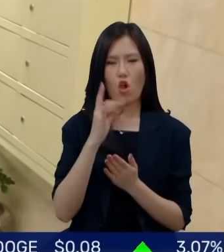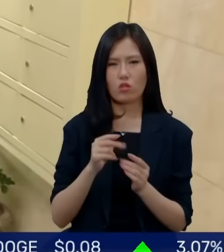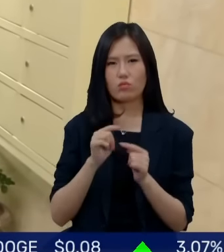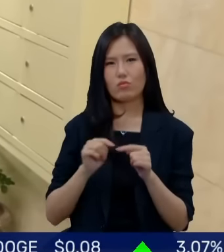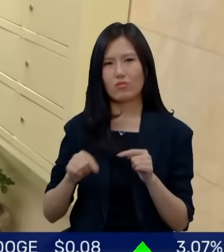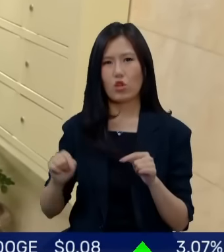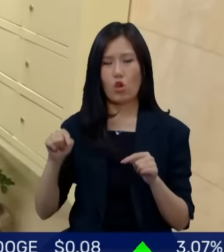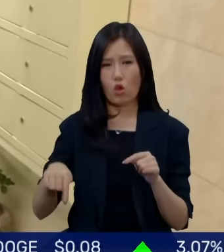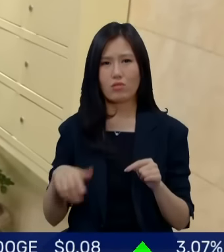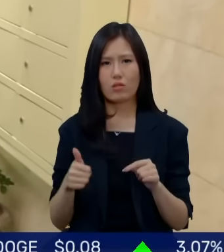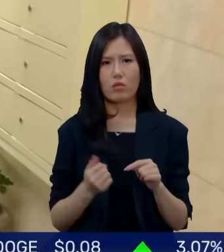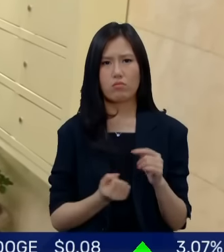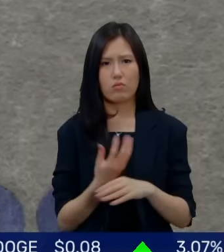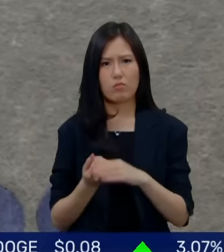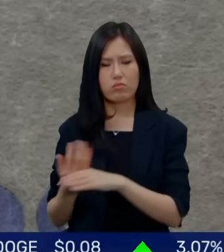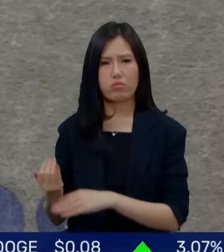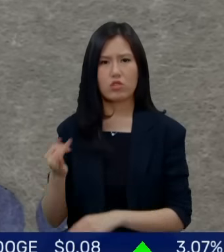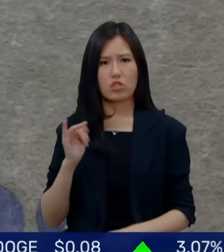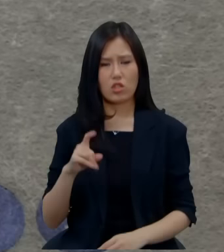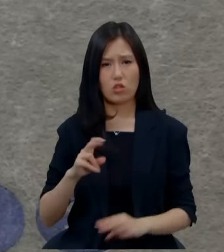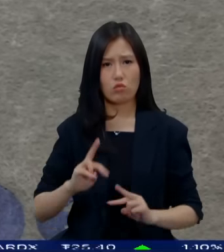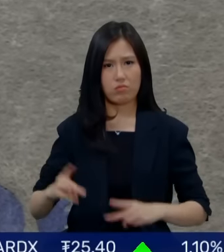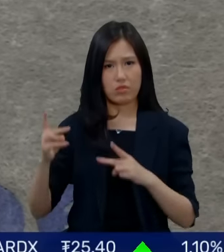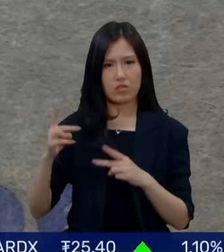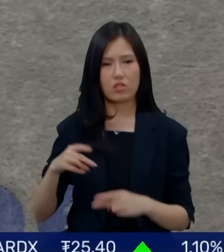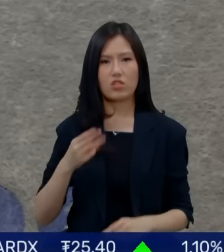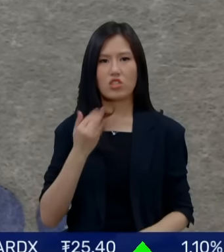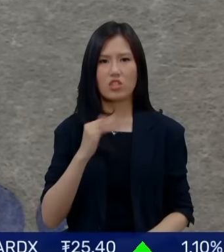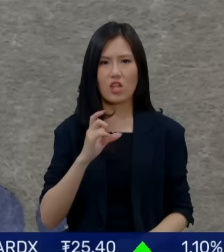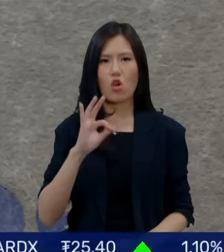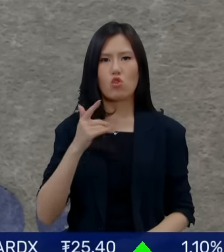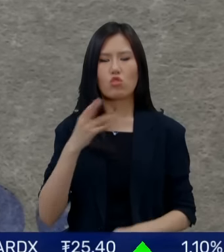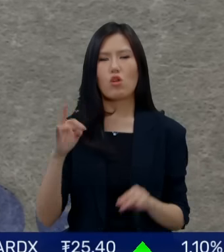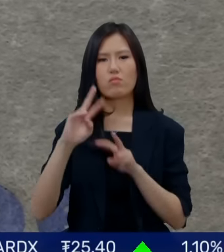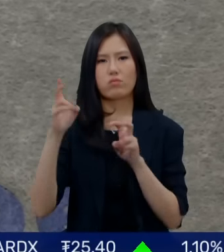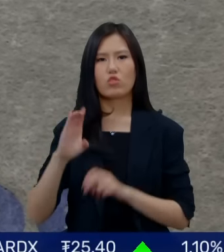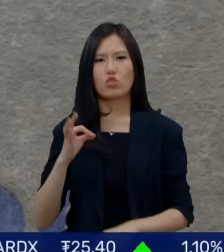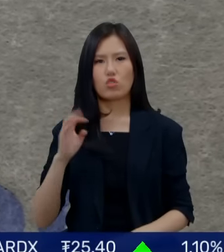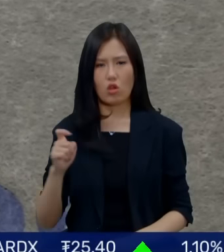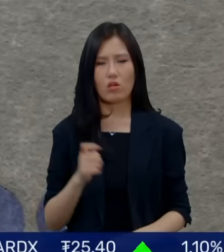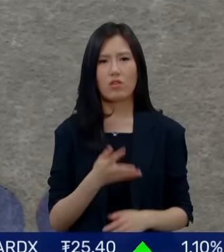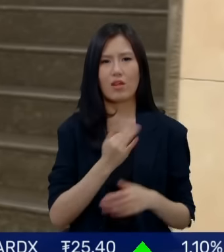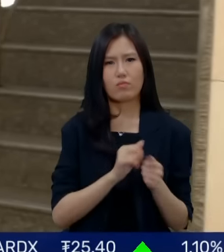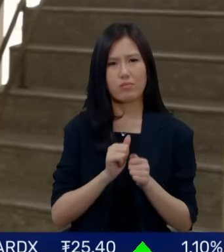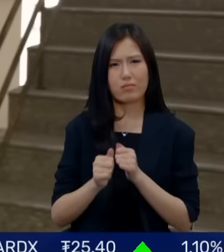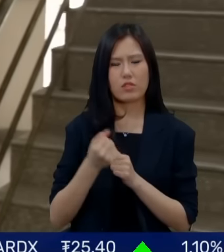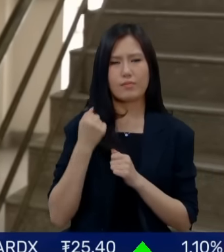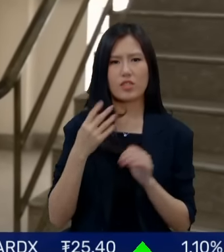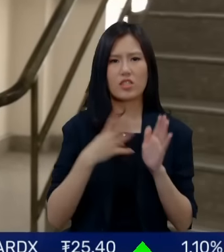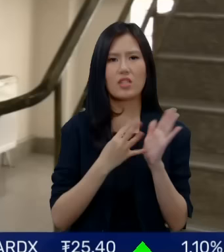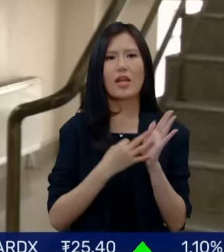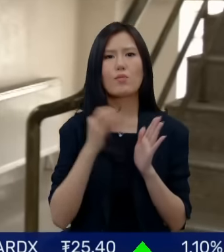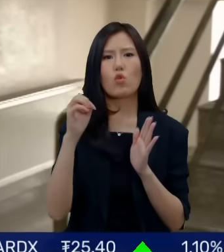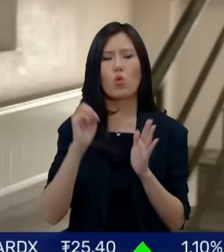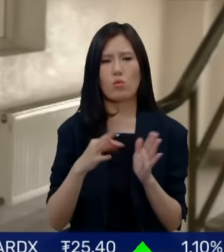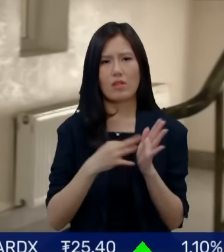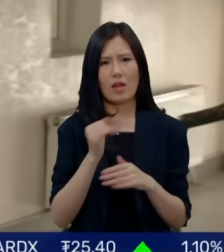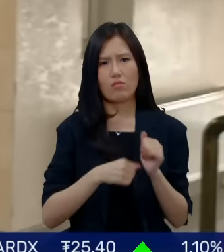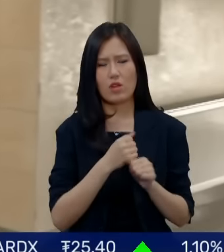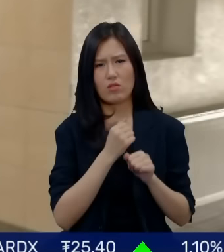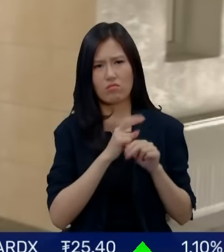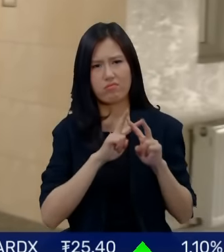одоо тармил цэцгэс олон байна. Одоогийн байдлаар шинэ өглөө сууц өмчлөгчдийн холбооны төлбөр 98% төлөлттэйгээр сүүлийн 8 жил ажиллаж байгаа